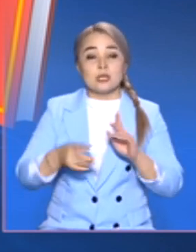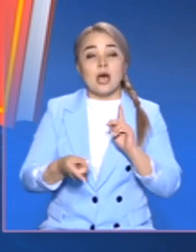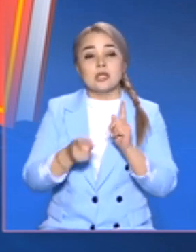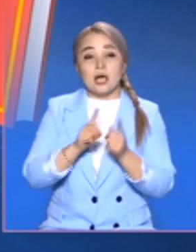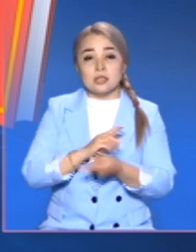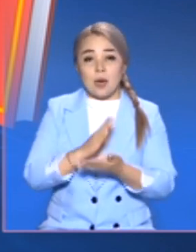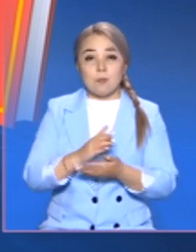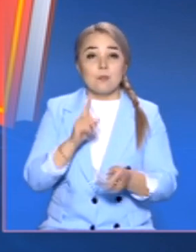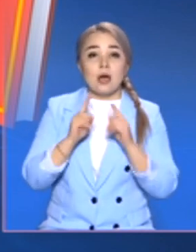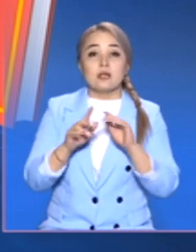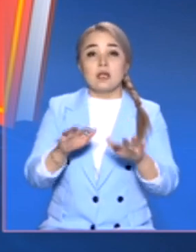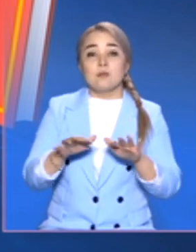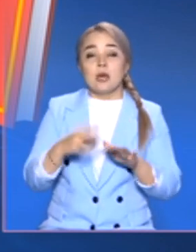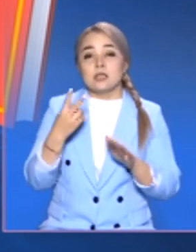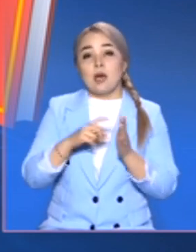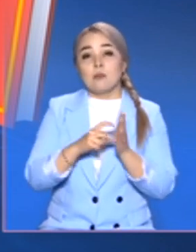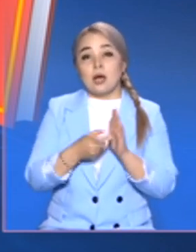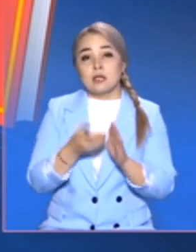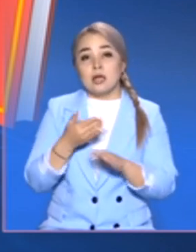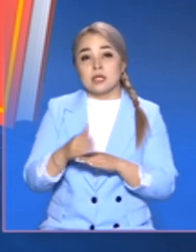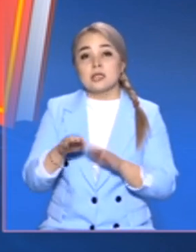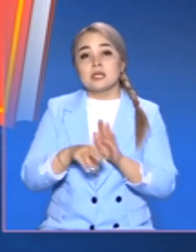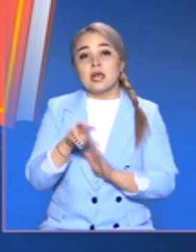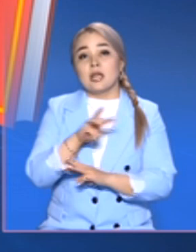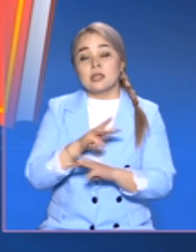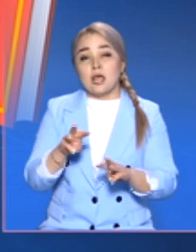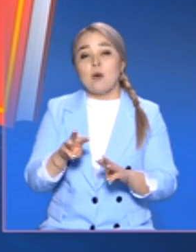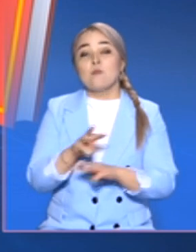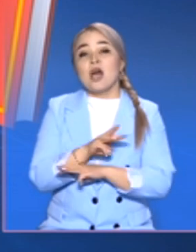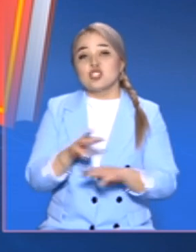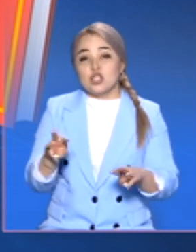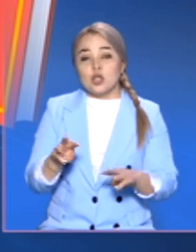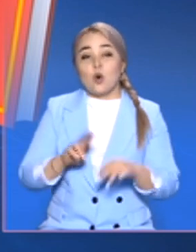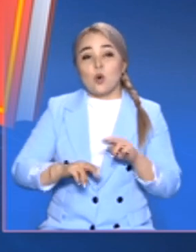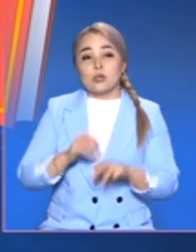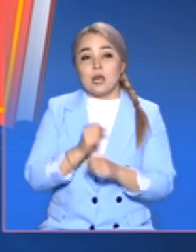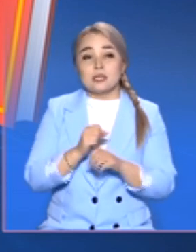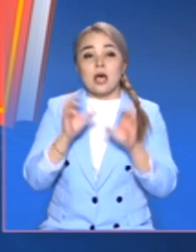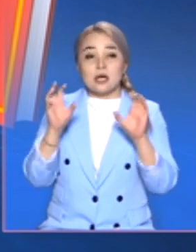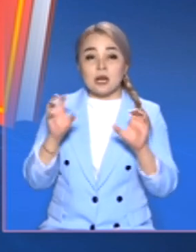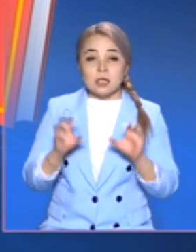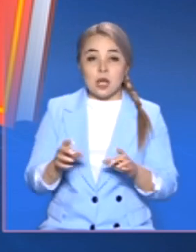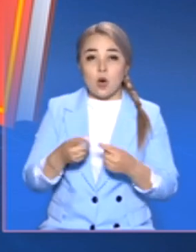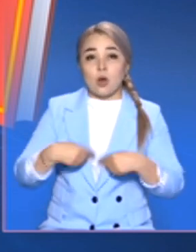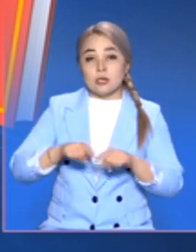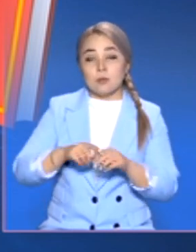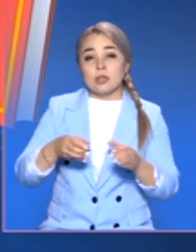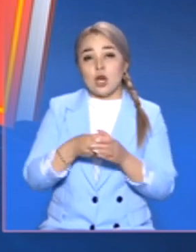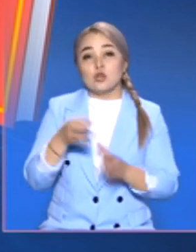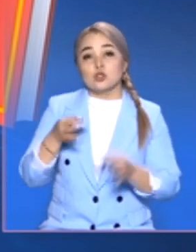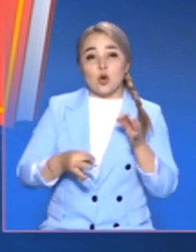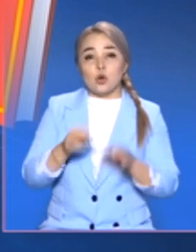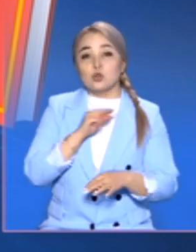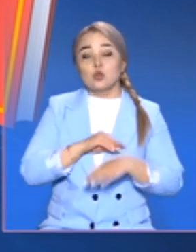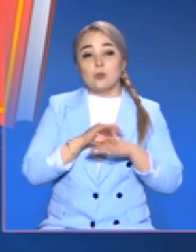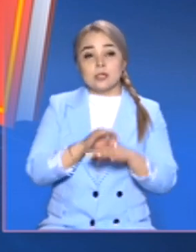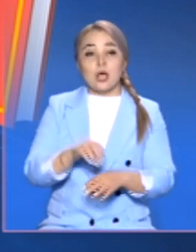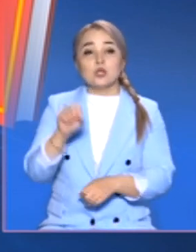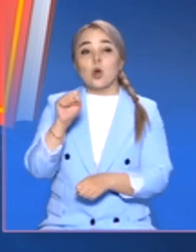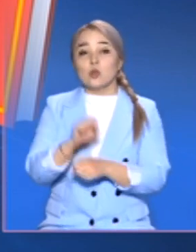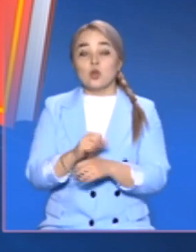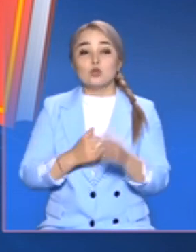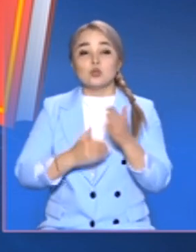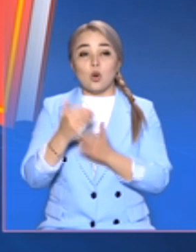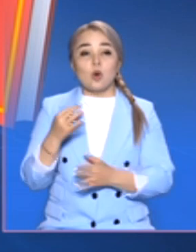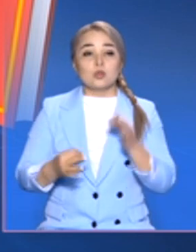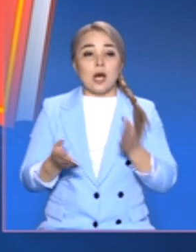айналды. Парламент екі палатадан, сенат пен мәжілістен құралды. Конституциялық және арбитраж соттардың жұмысы тоқтап, тек